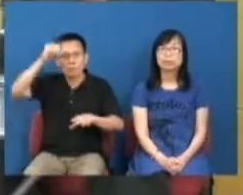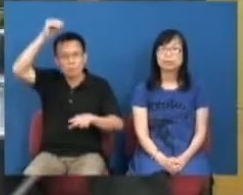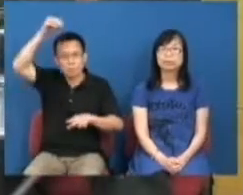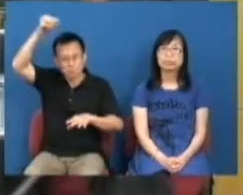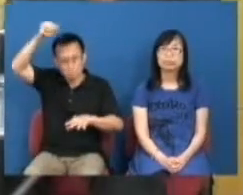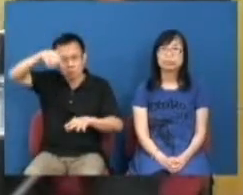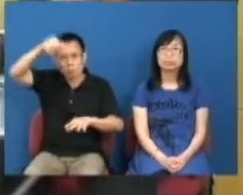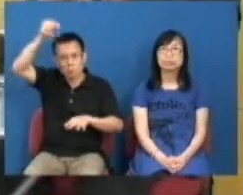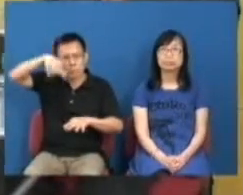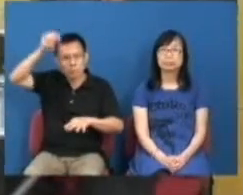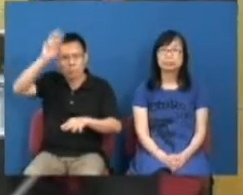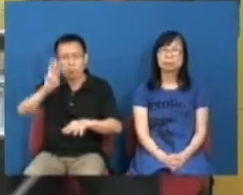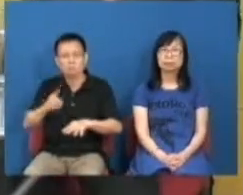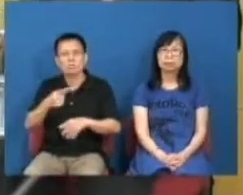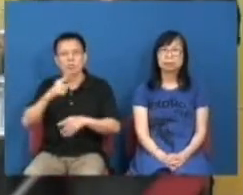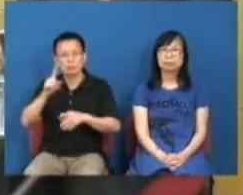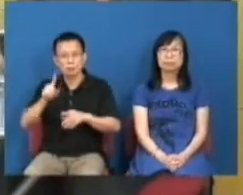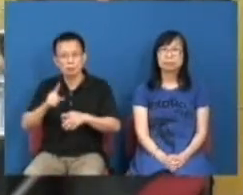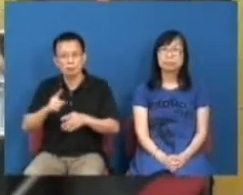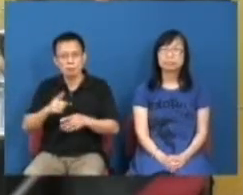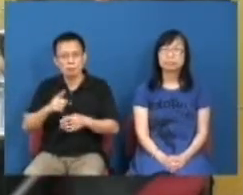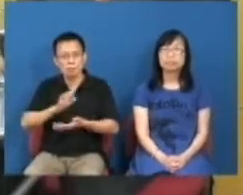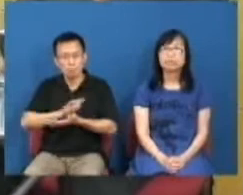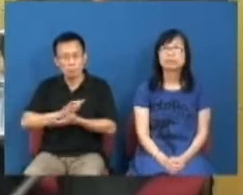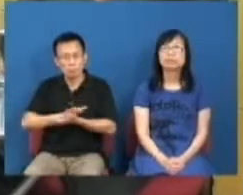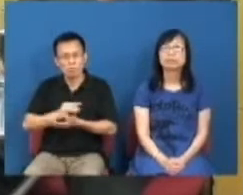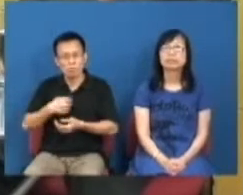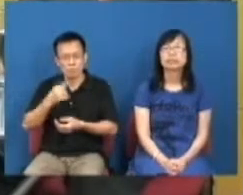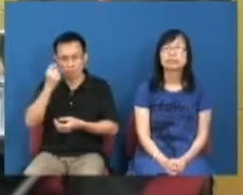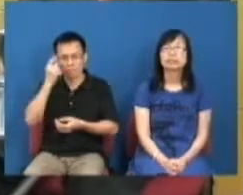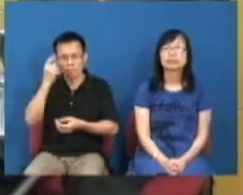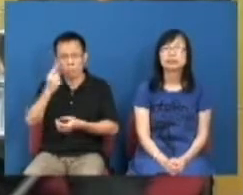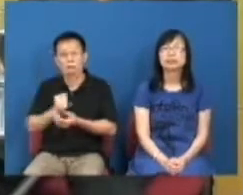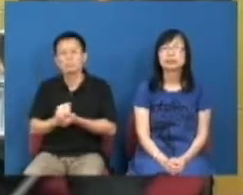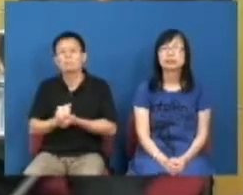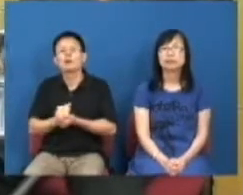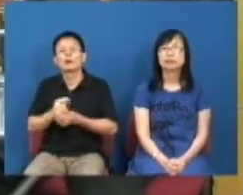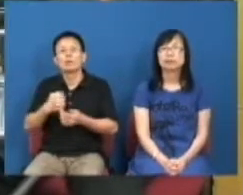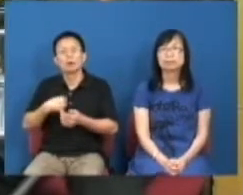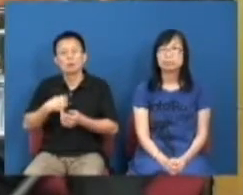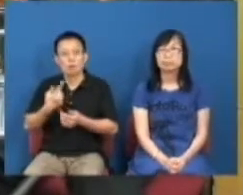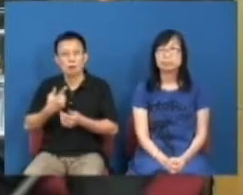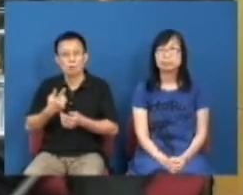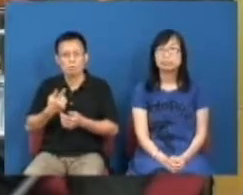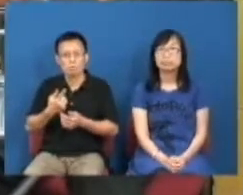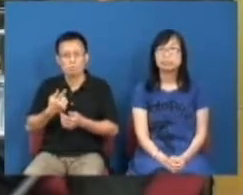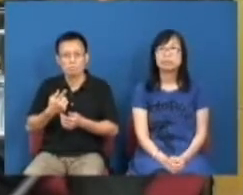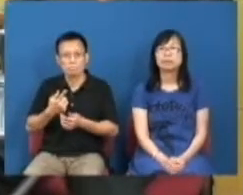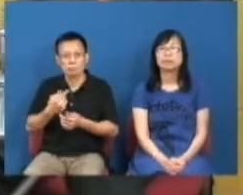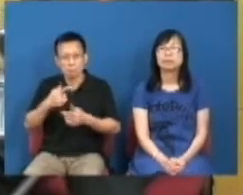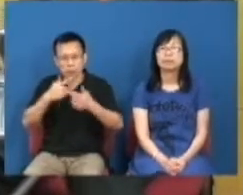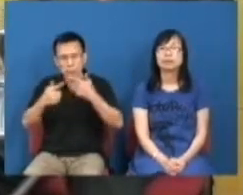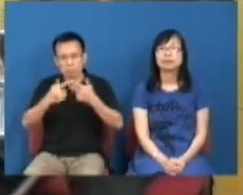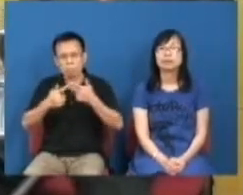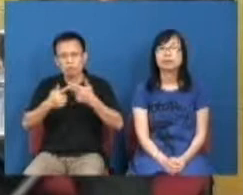喺調解上邊，我嘅經驗咧。就係較為比較特別啲嘅。當我哋有糾紛